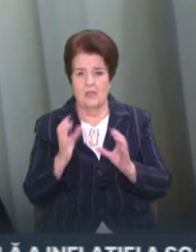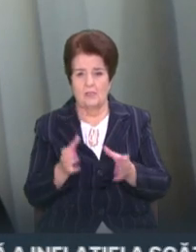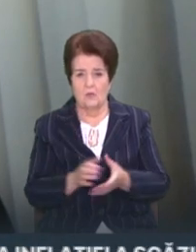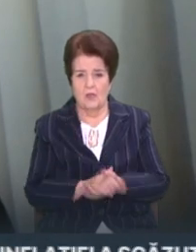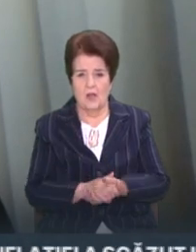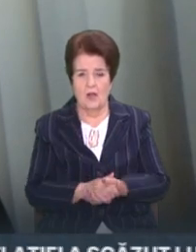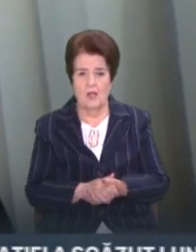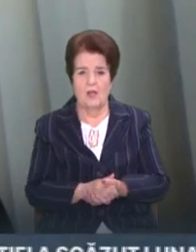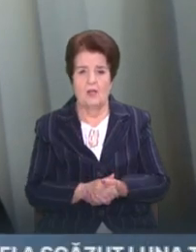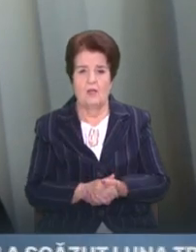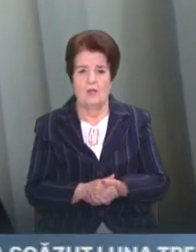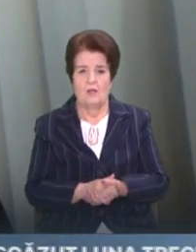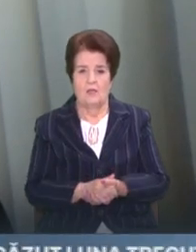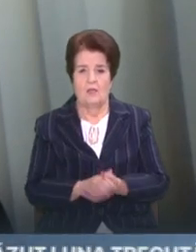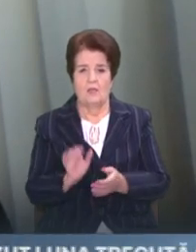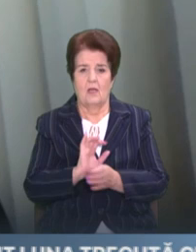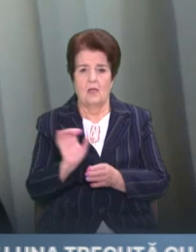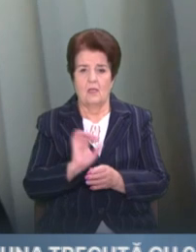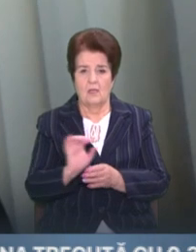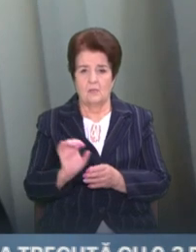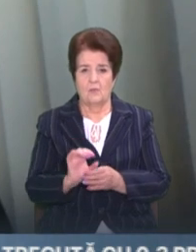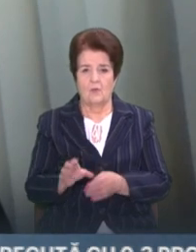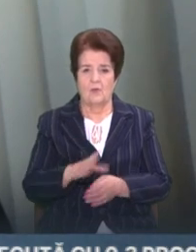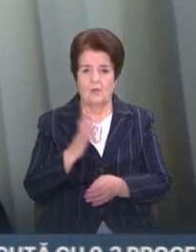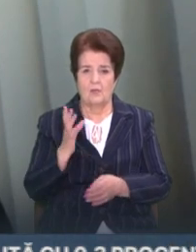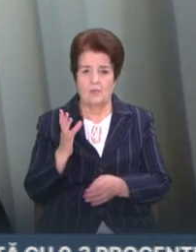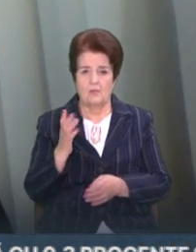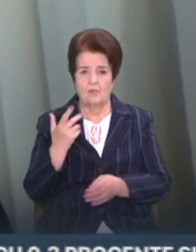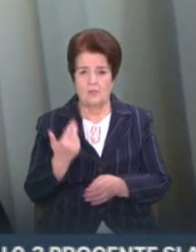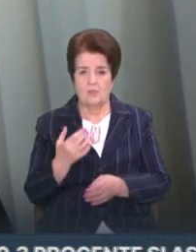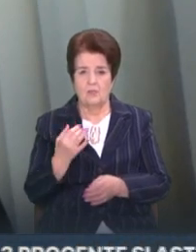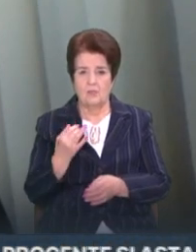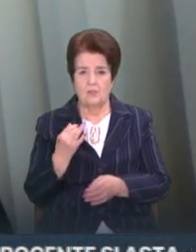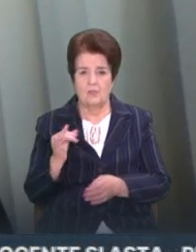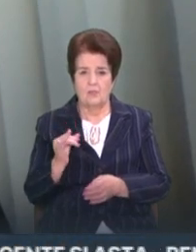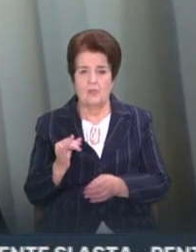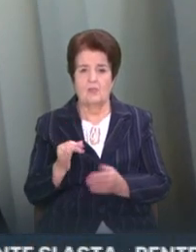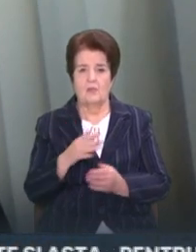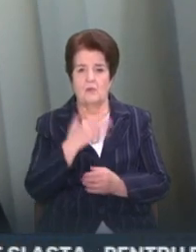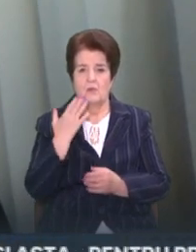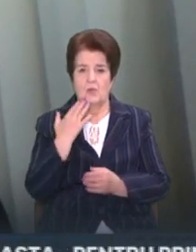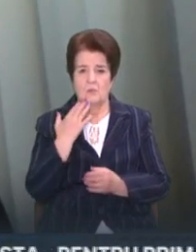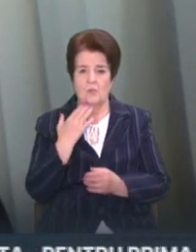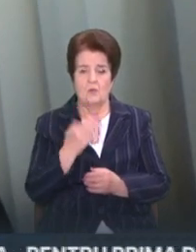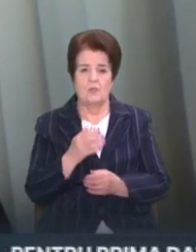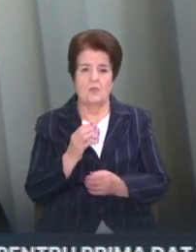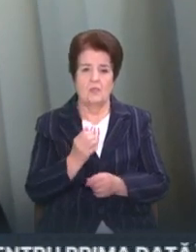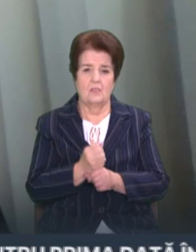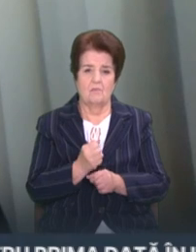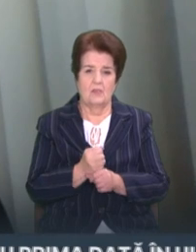lucrurile ar fi fost mai simple și, mai mult ca atât, am fi avut capacitatea să ajutăm